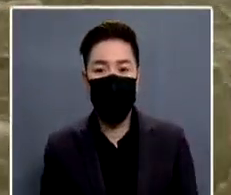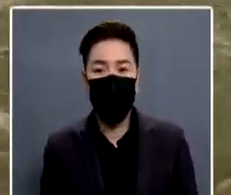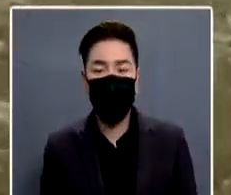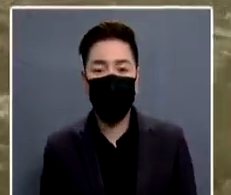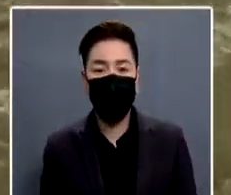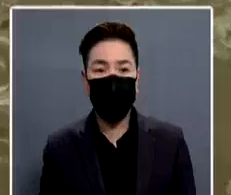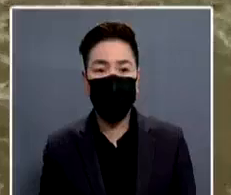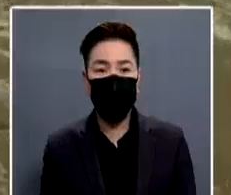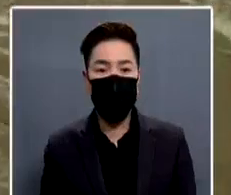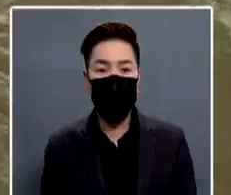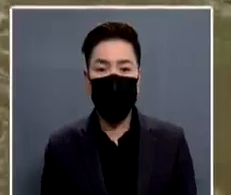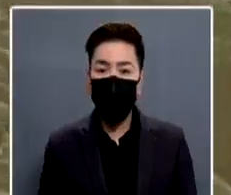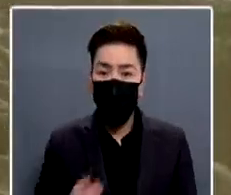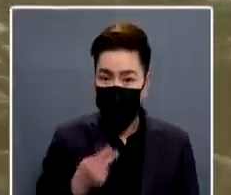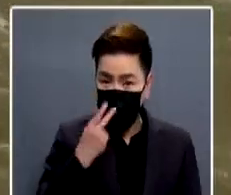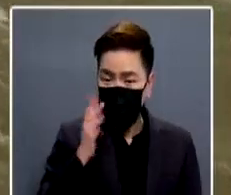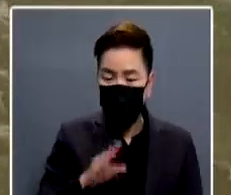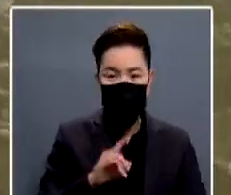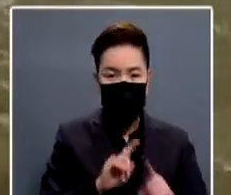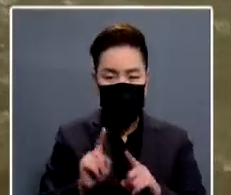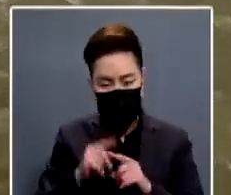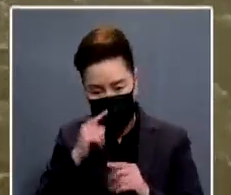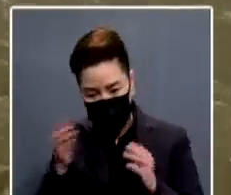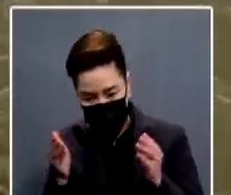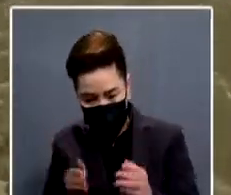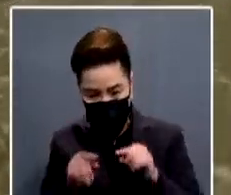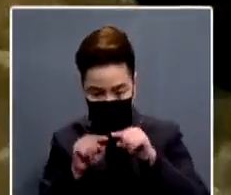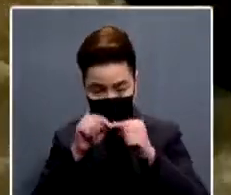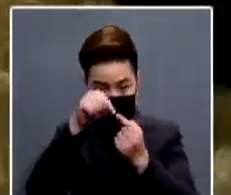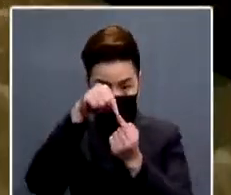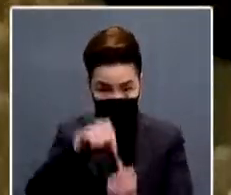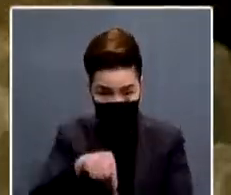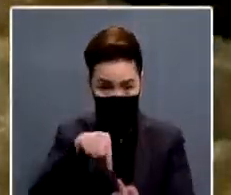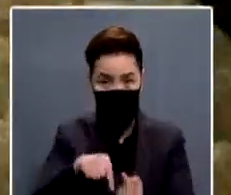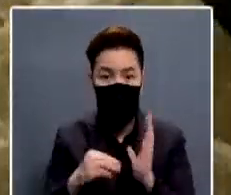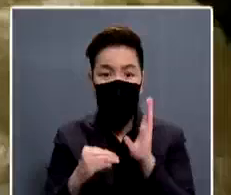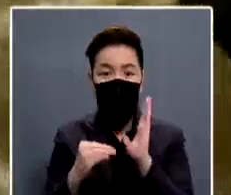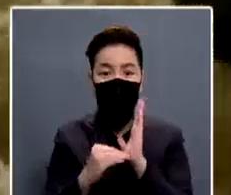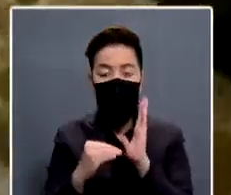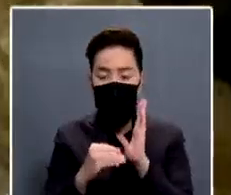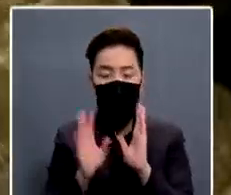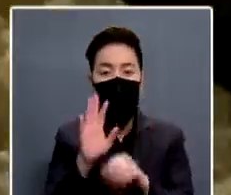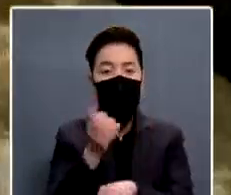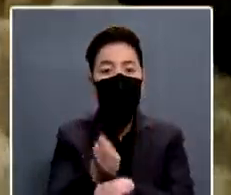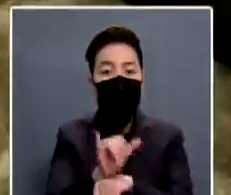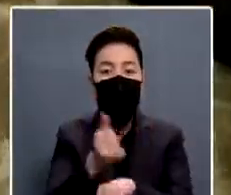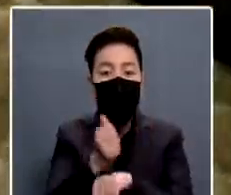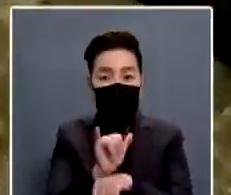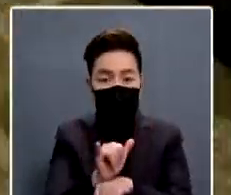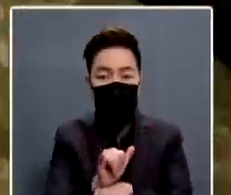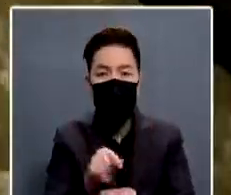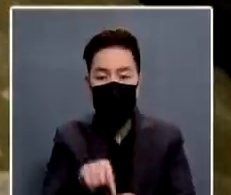คือตามต่อนะคะที่หลายคนโฟกัสกันก็คือที่อยุธยานะคะเพราะมันใกล้กรุงเทพไงแล้วตรงนี้ก็มีสถานีบางไทรด้วยนะคะ